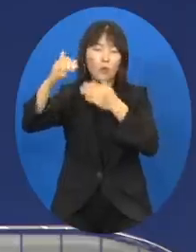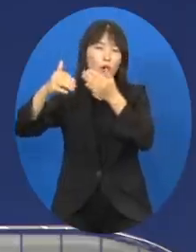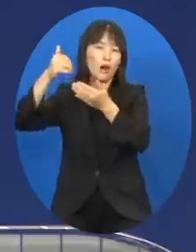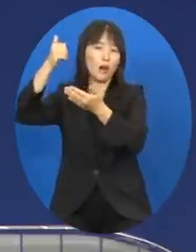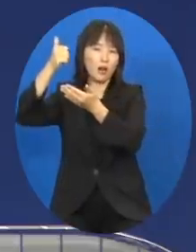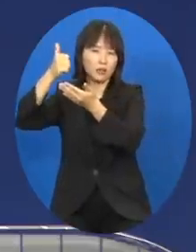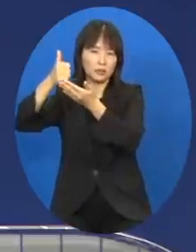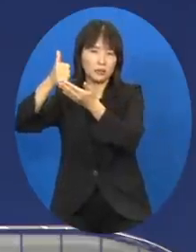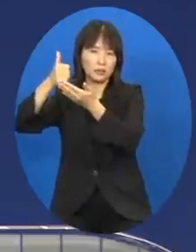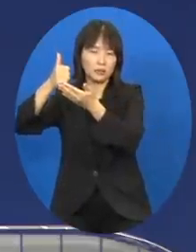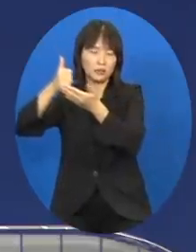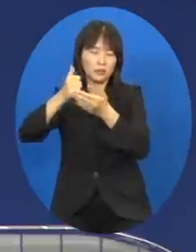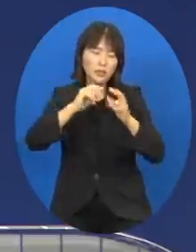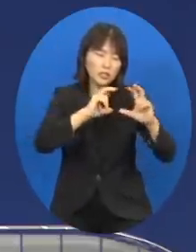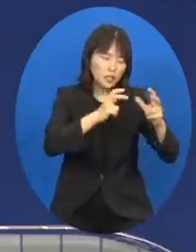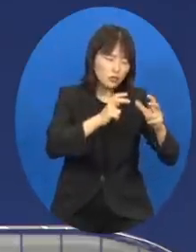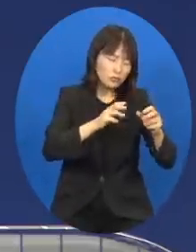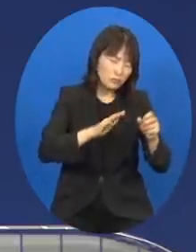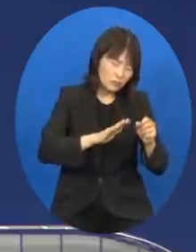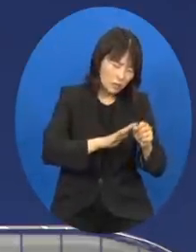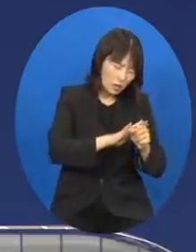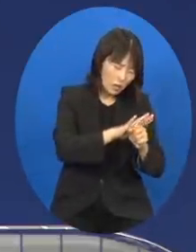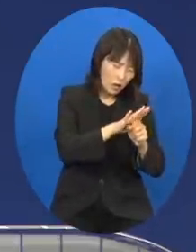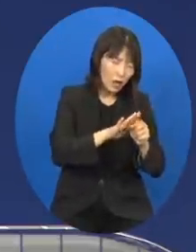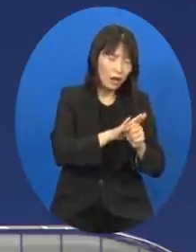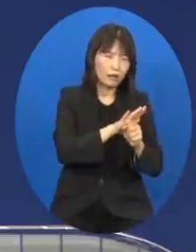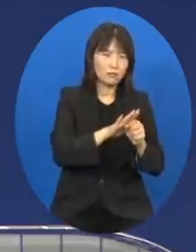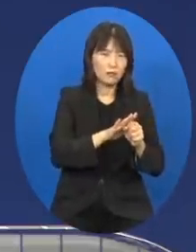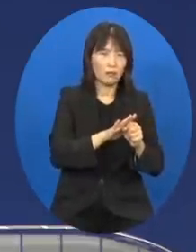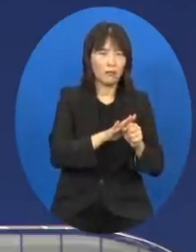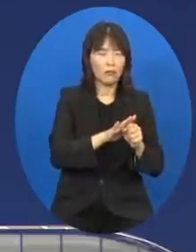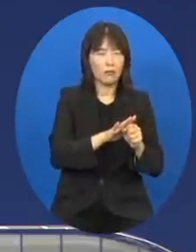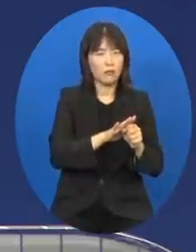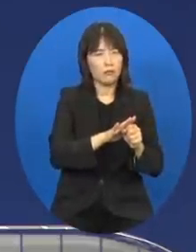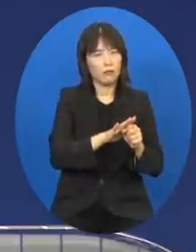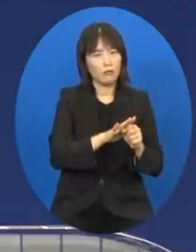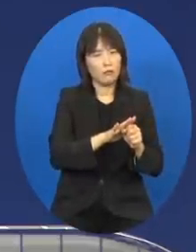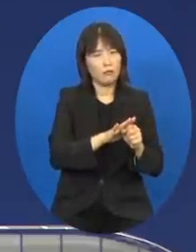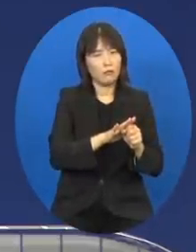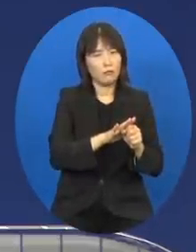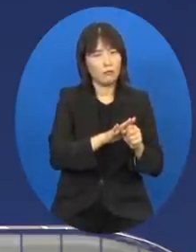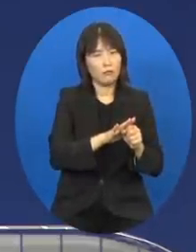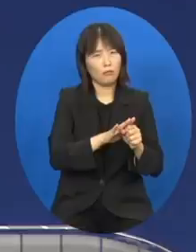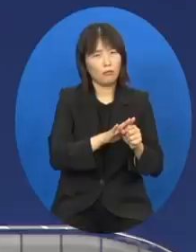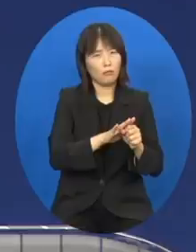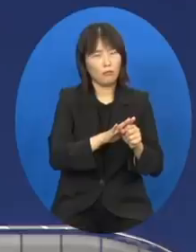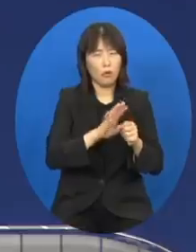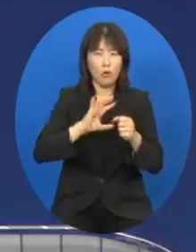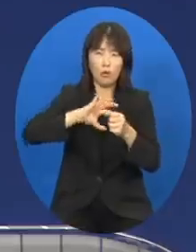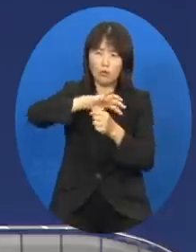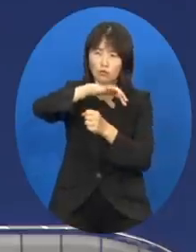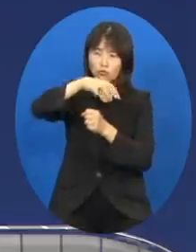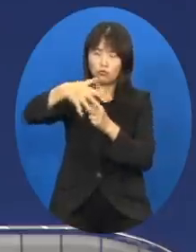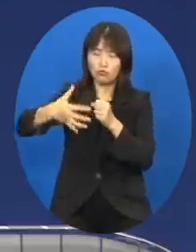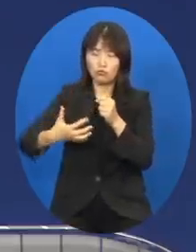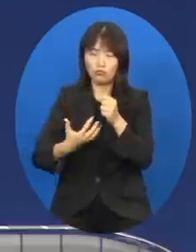이 지구를 사랑하사 그게 도대체 그 우주에 올라가서